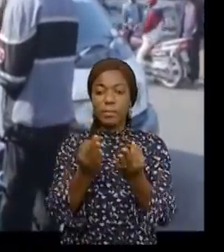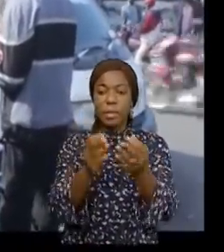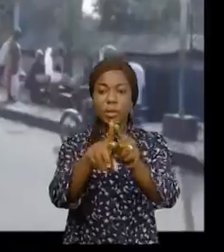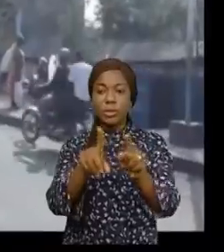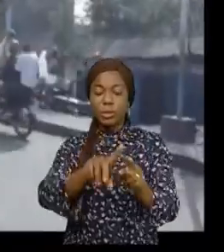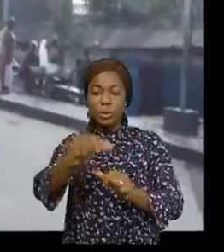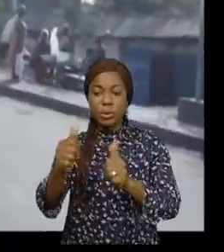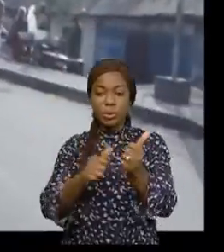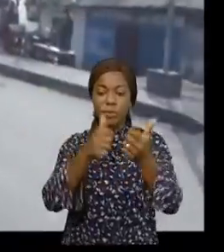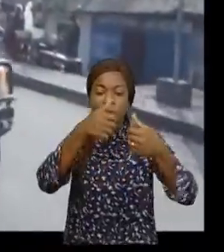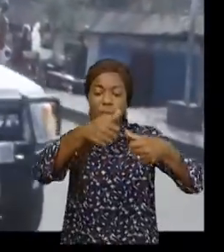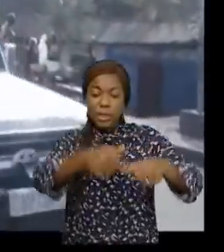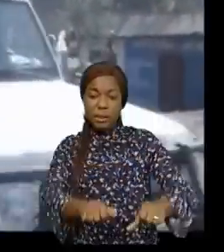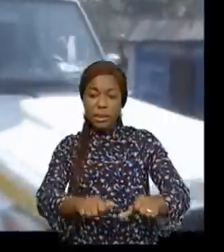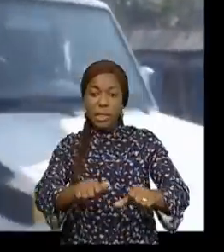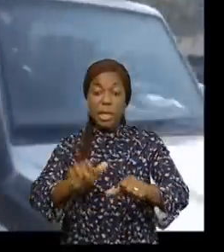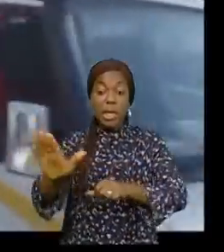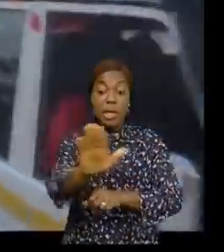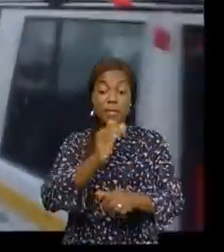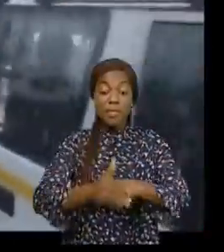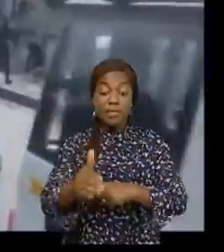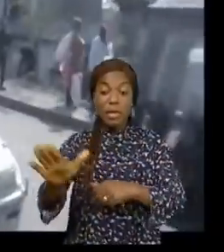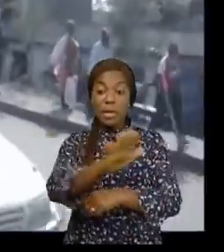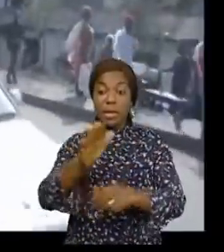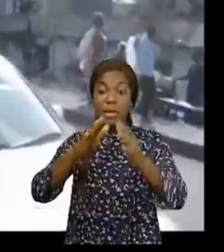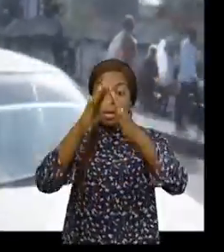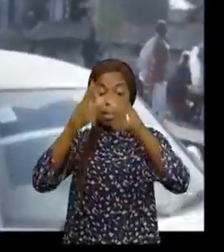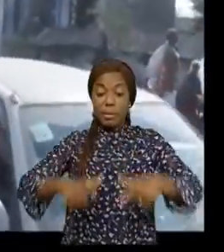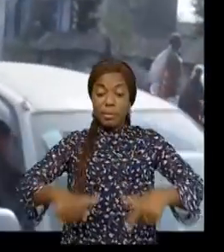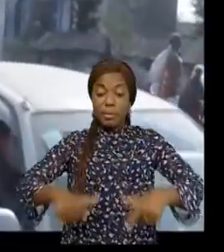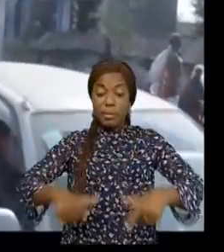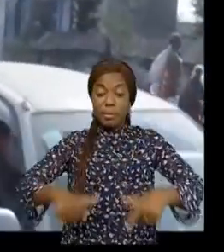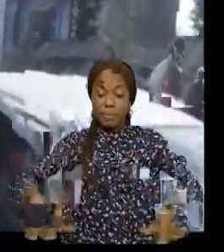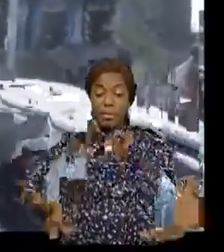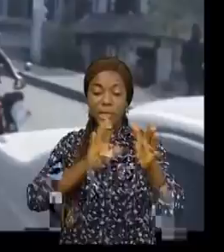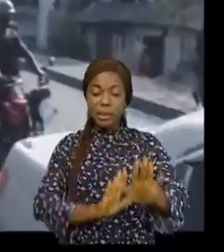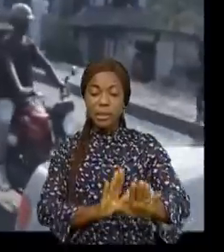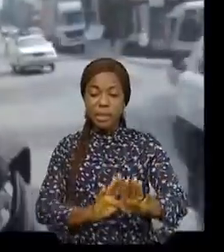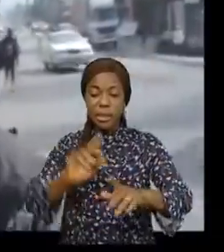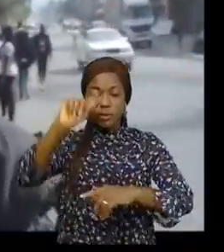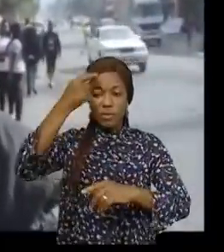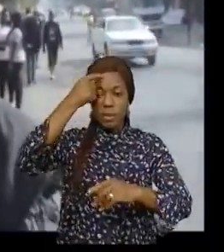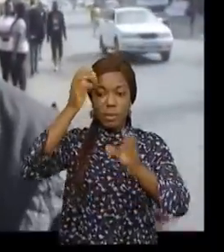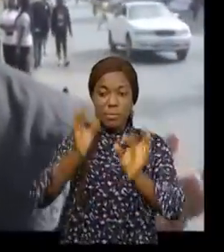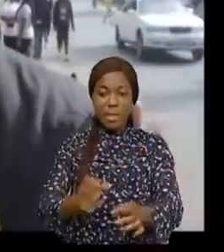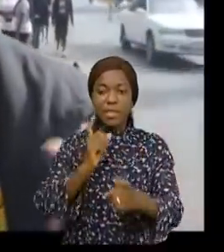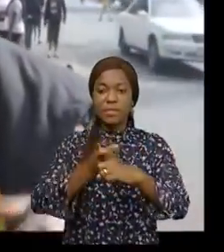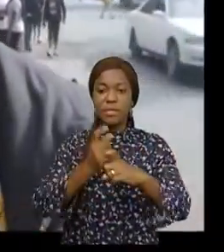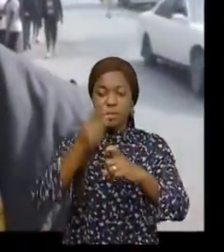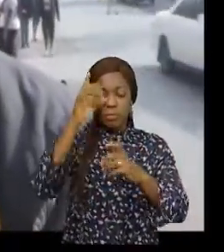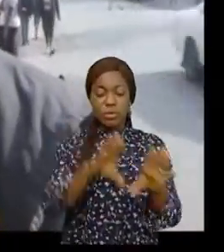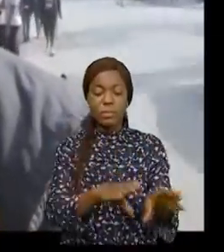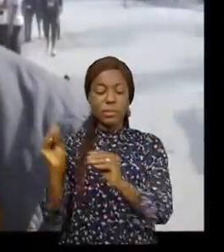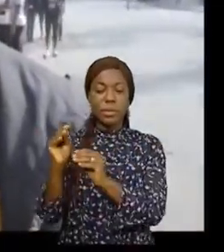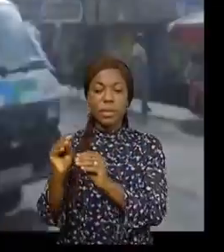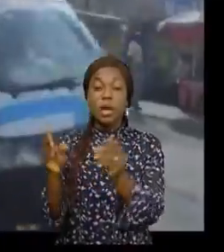Certains sont restés devant leurs parcelles en attendant une logistique du gouvernement. Les sceptiques à ces déplacements justifient leur